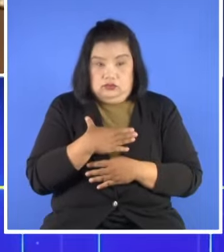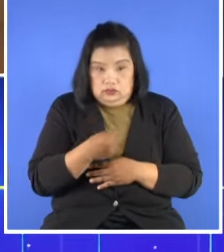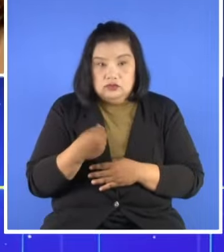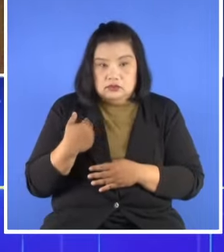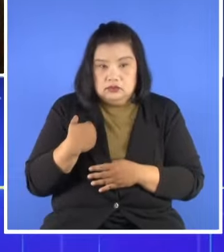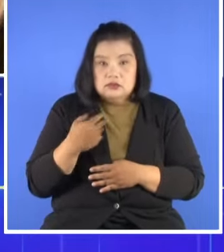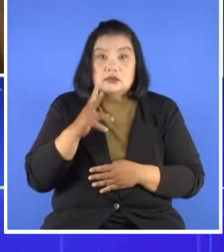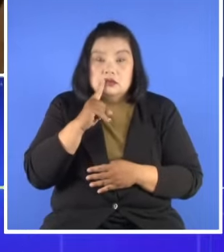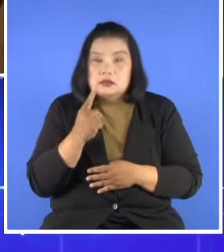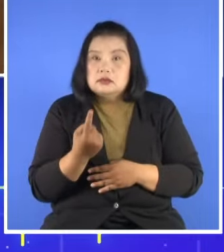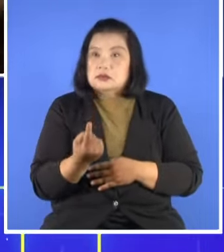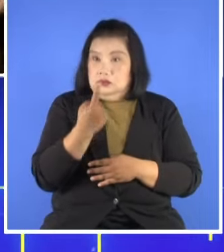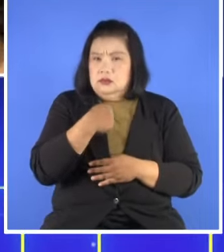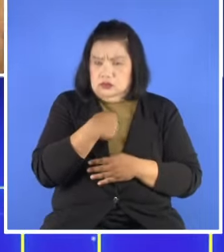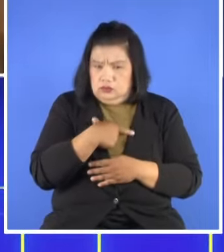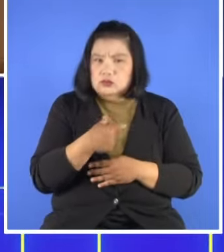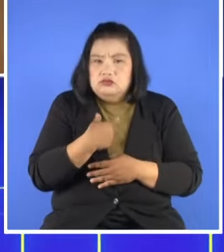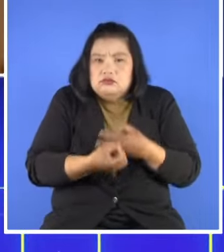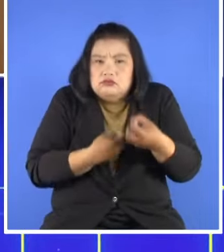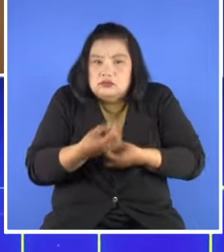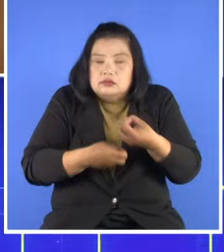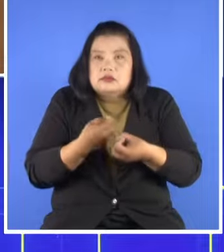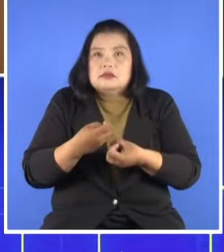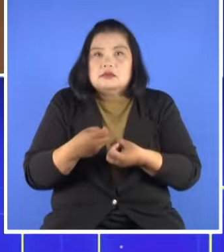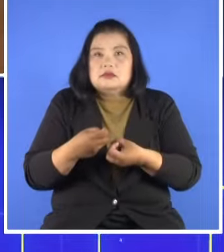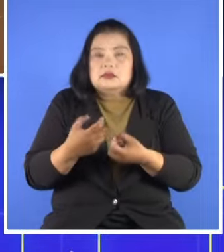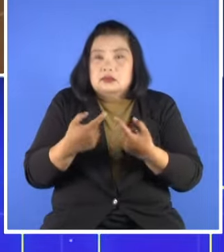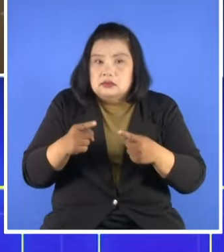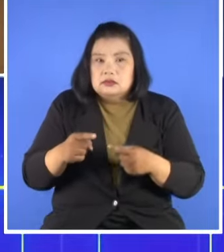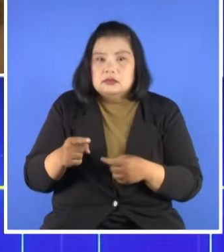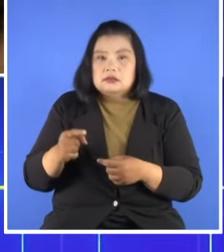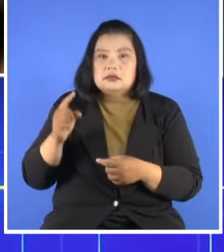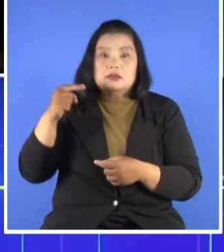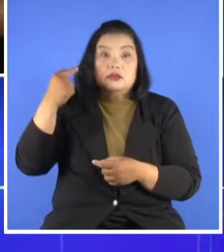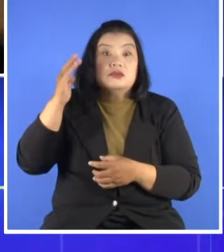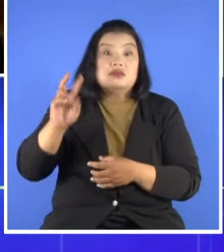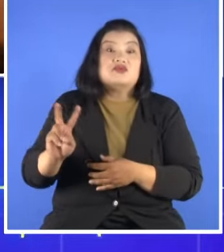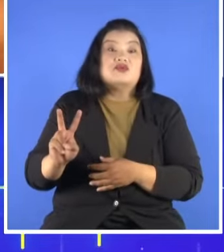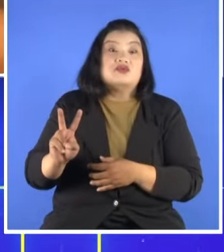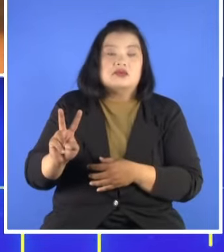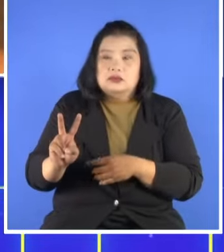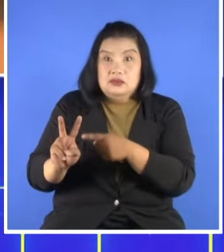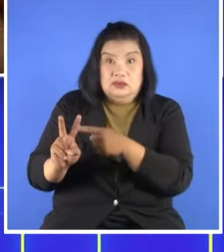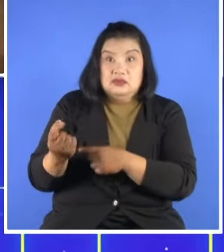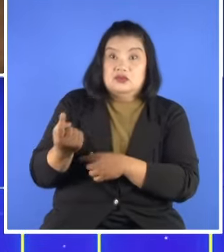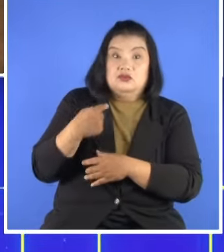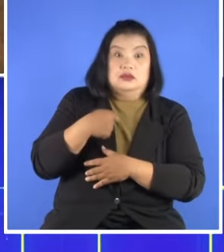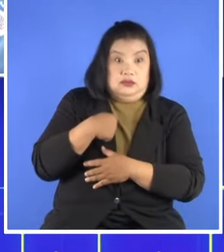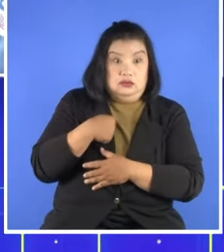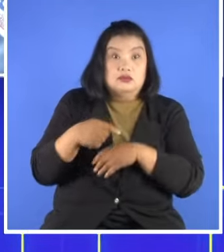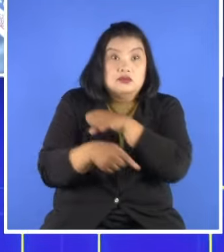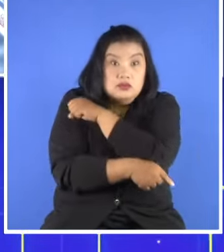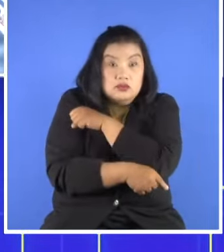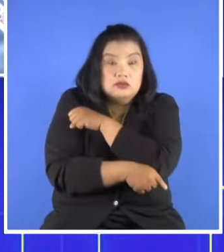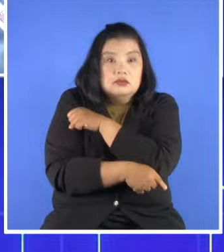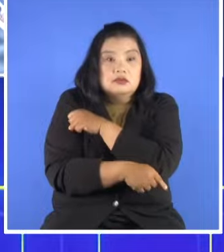พูดคุยด้วยในส่วนที่ผู้เสียหายบอกว่าถูกแท็กซี่โกงที่รังสิตเนี่ยมันไม่ใช่พื้นที่ของผมอืนะ